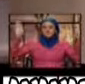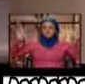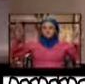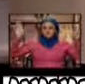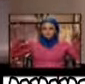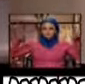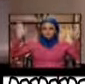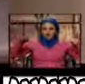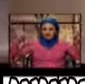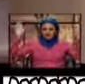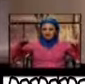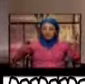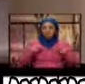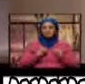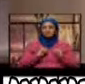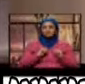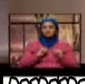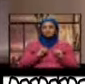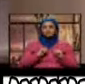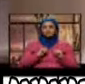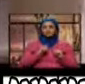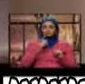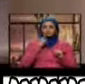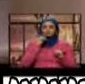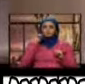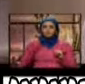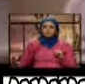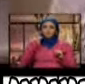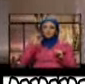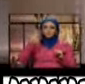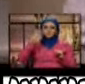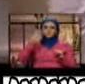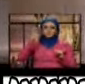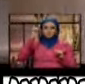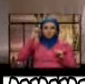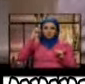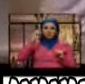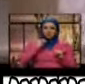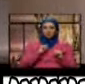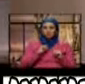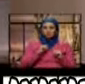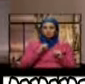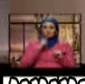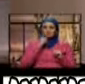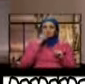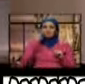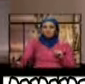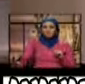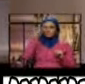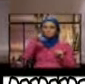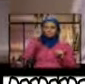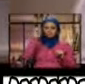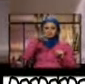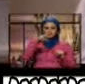فتزفر على اهل المحشر 3 زفرات، يعني زي ما يكون الحيه اللي ايه بتبخ سم يعني والعياذ